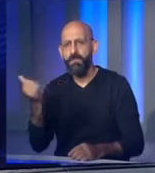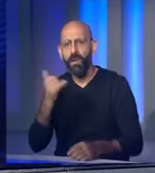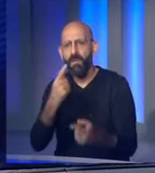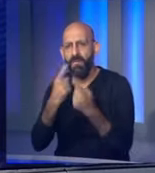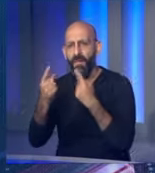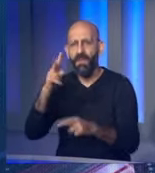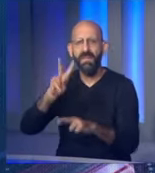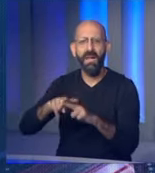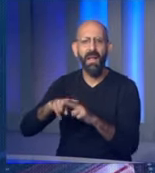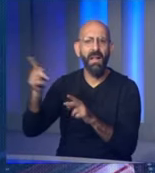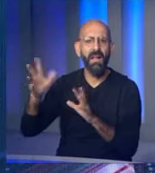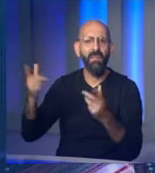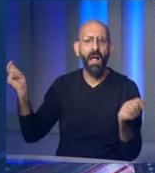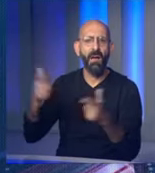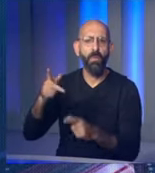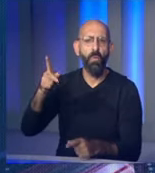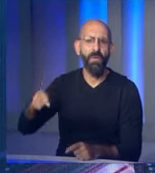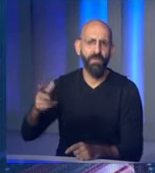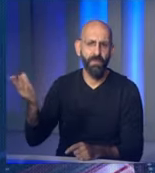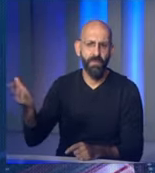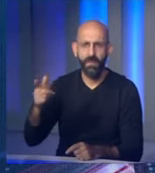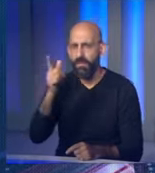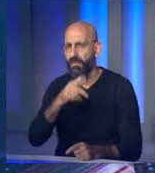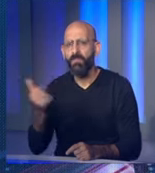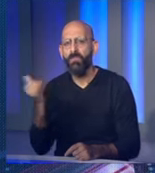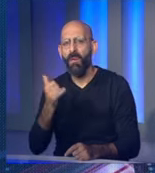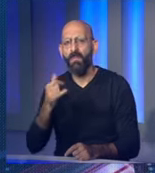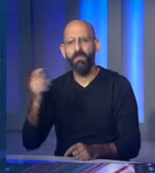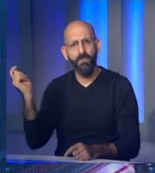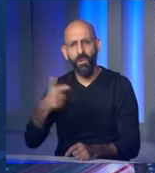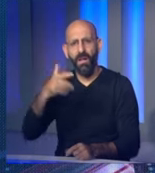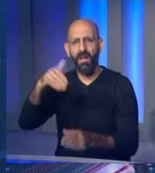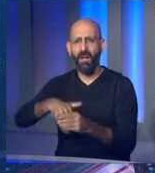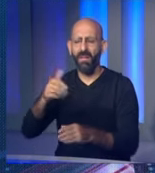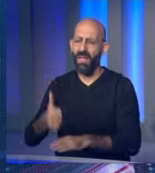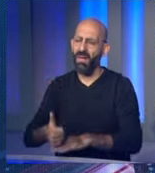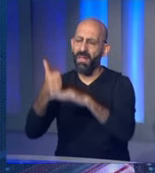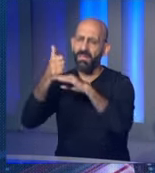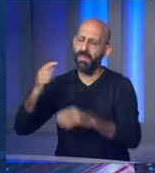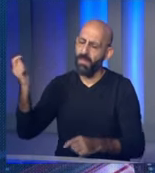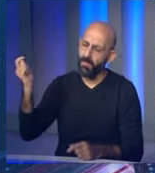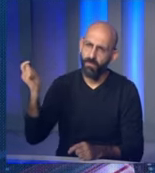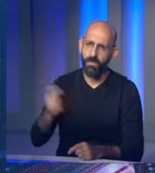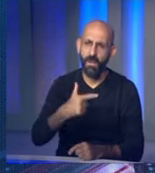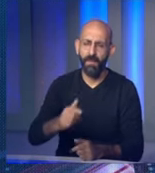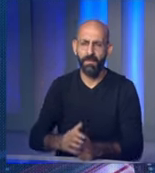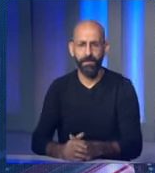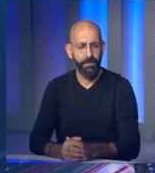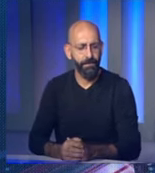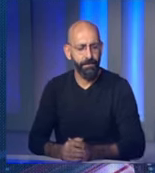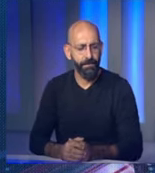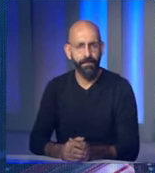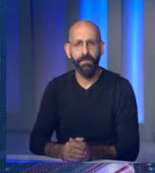علاء موسى وتناول البحث العدوان الاسرائيلي المتمادي على لبنان ومساله وقف النار كما كان تشديد على اهميه اجراء الاستحقاق